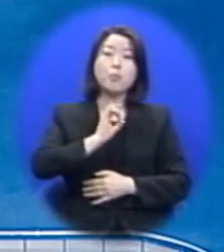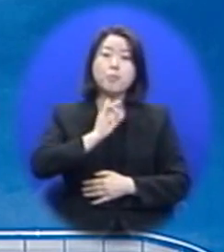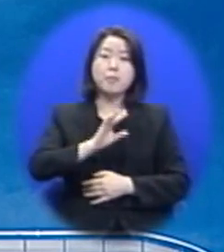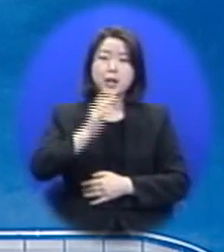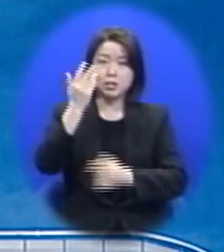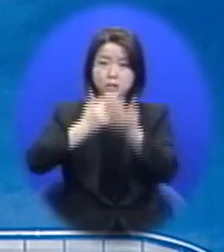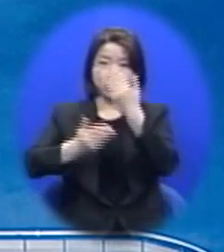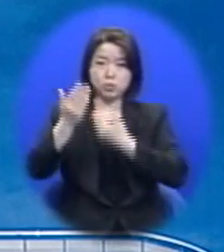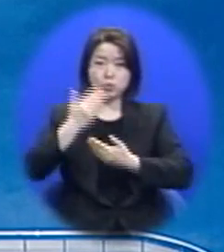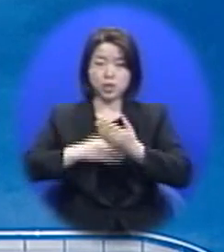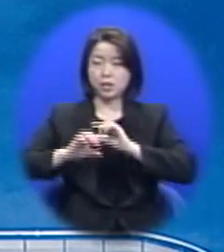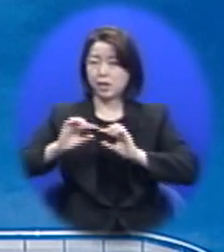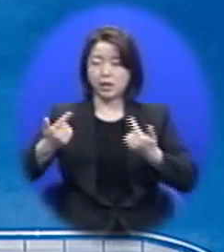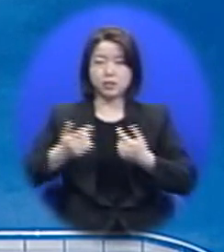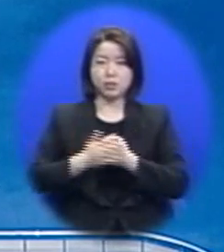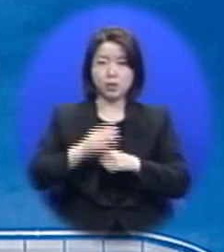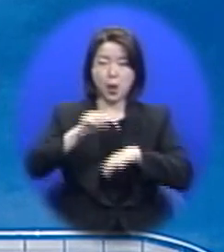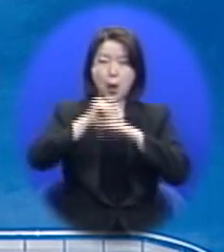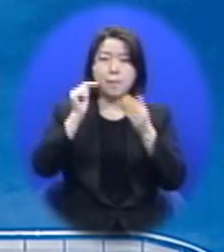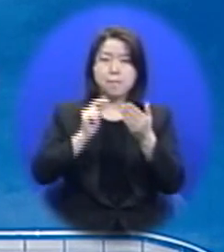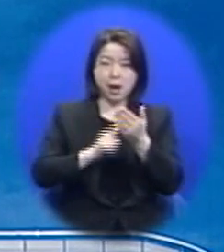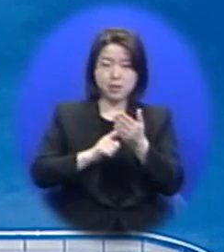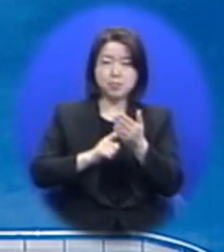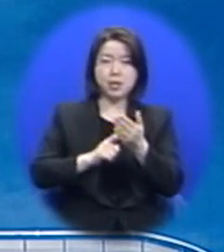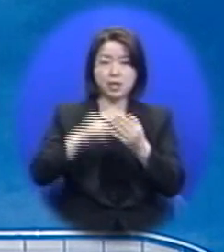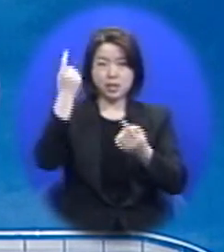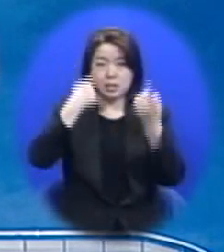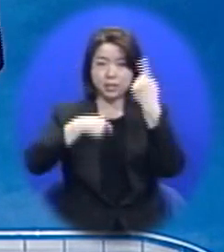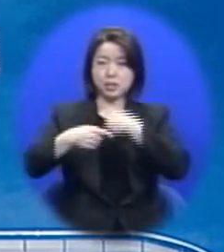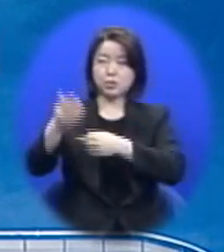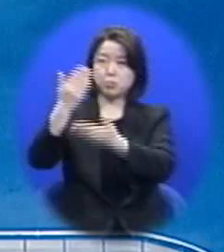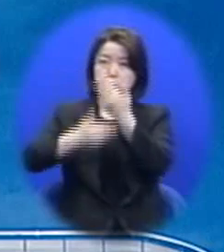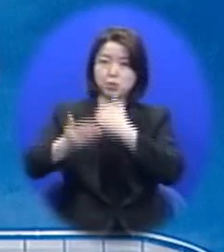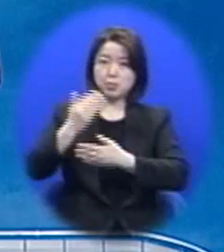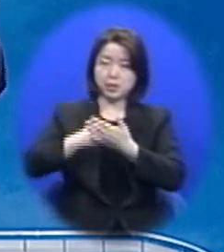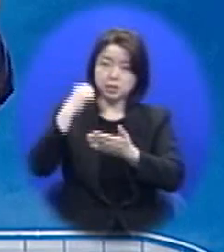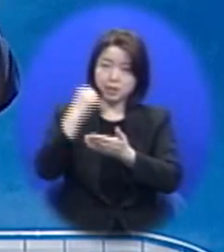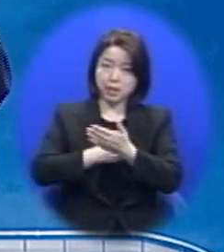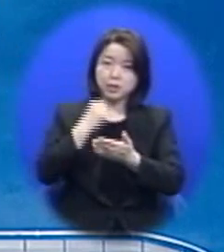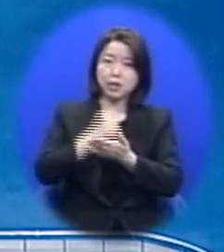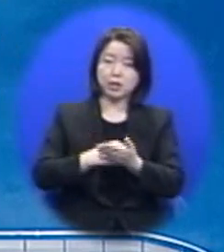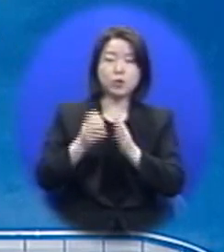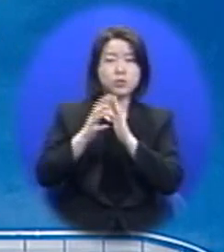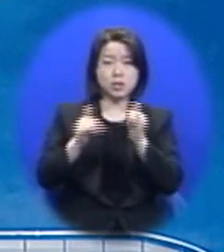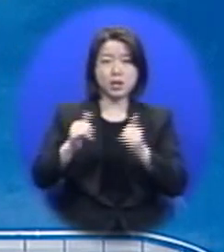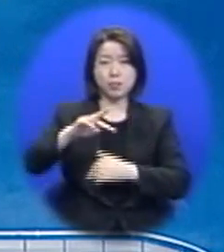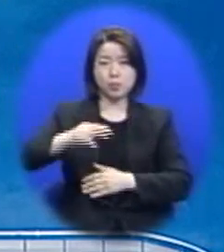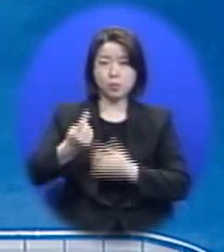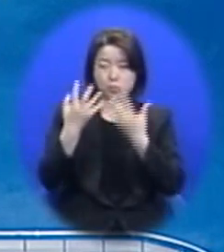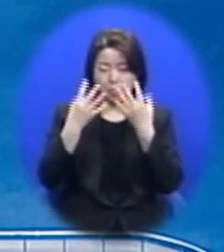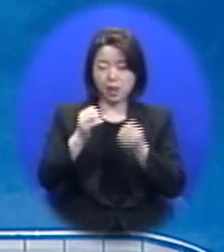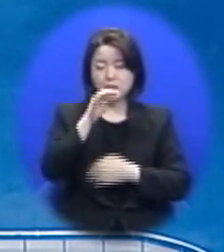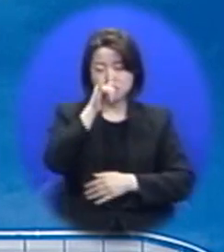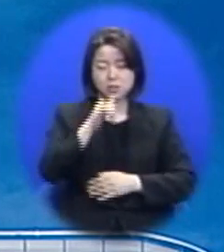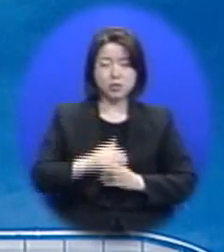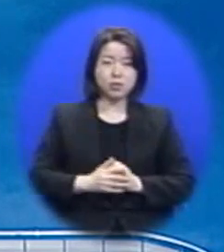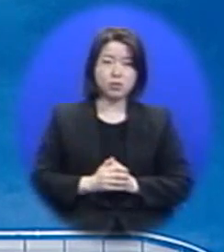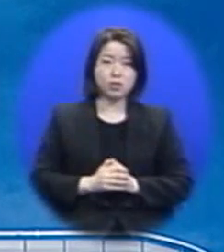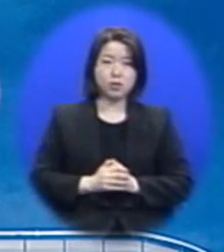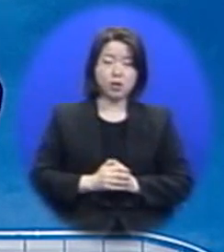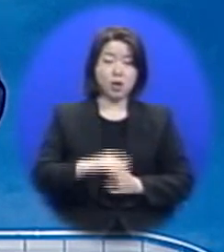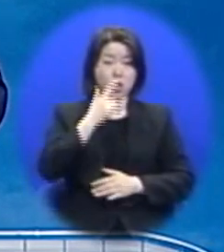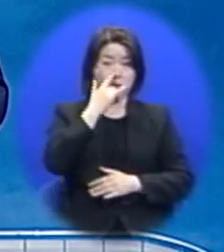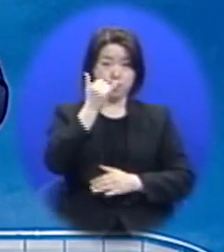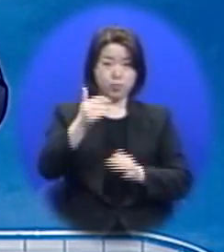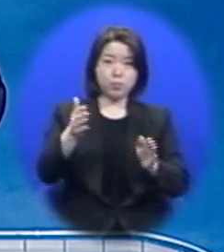아닙니다. 마음의 상처를 물려받는 안타까운 사람들이 많습니다.